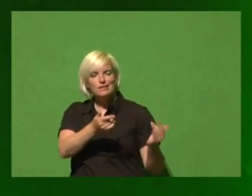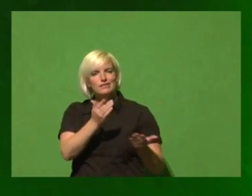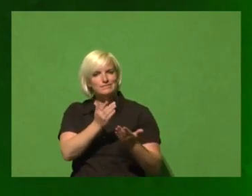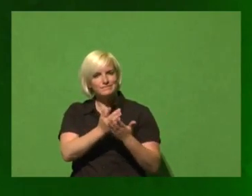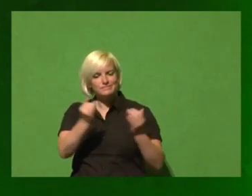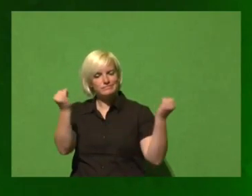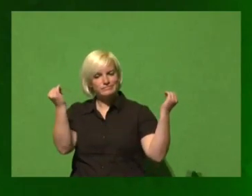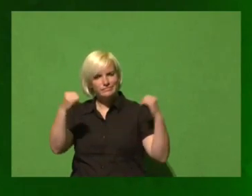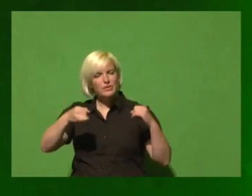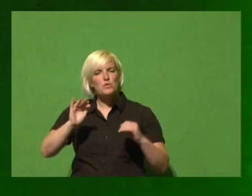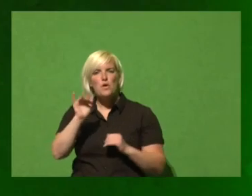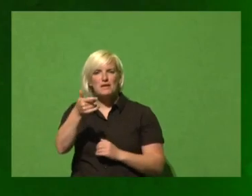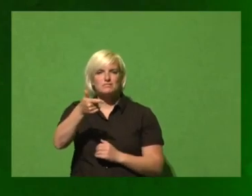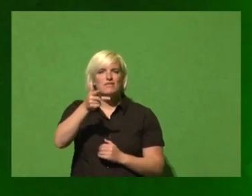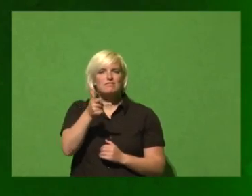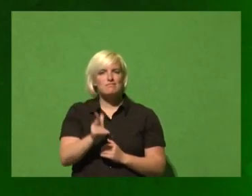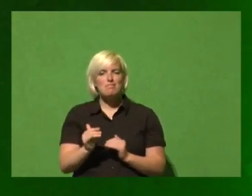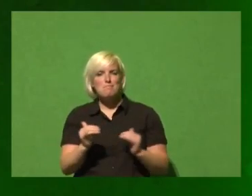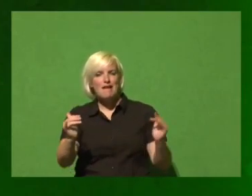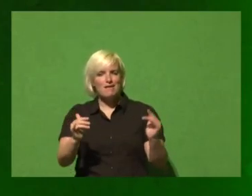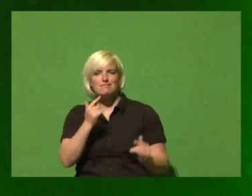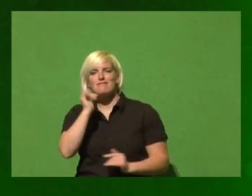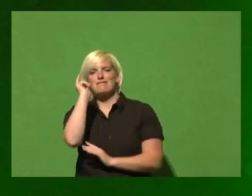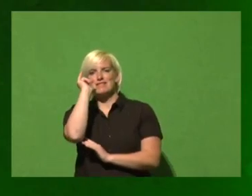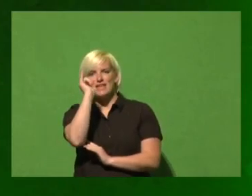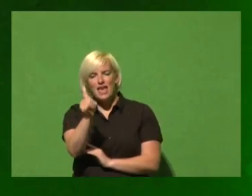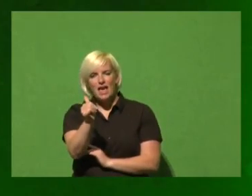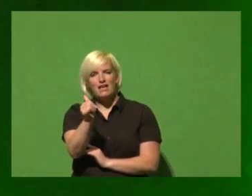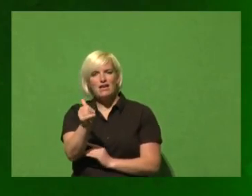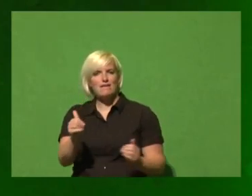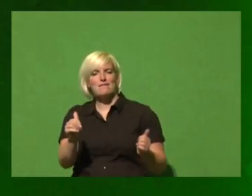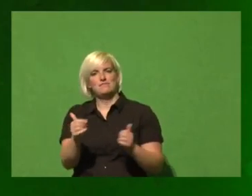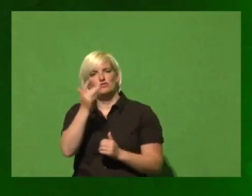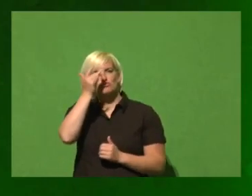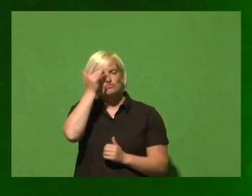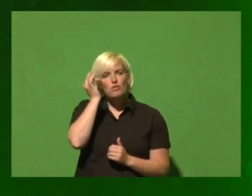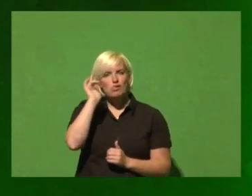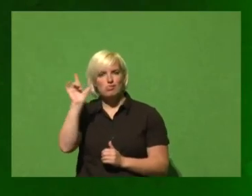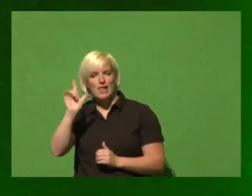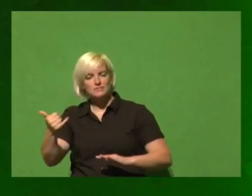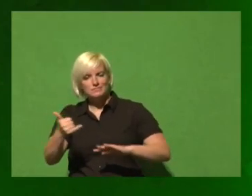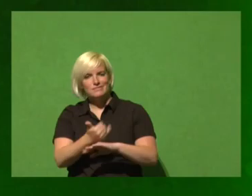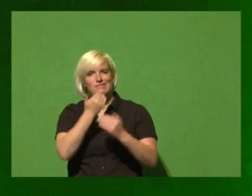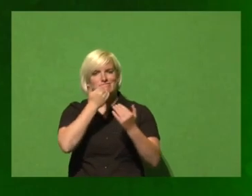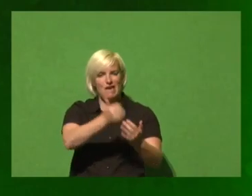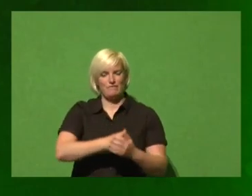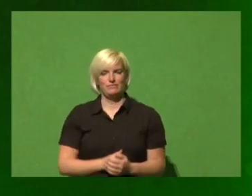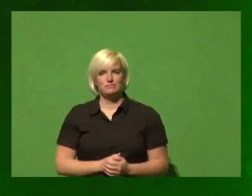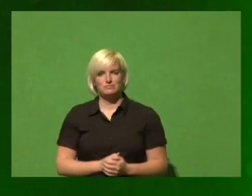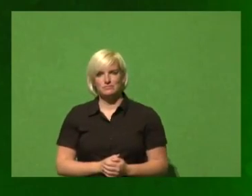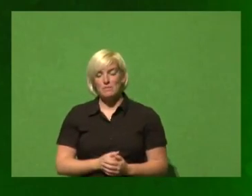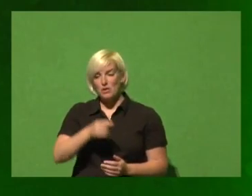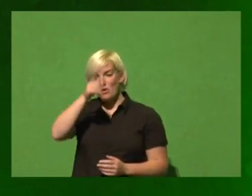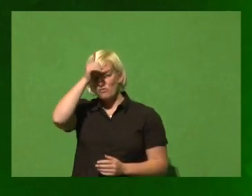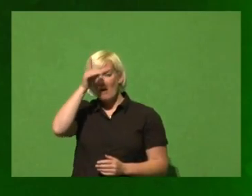mit 2/3 Mehrheit Ja zur Ehe für gleichgeschlechtliche Paare gesagt. Wenn wir in Deutschland eine Volksabstimmung